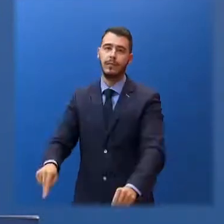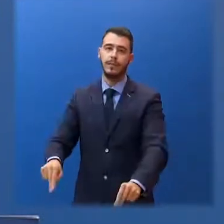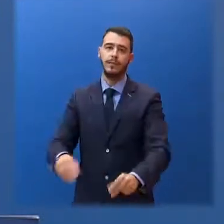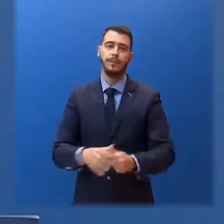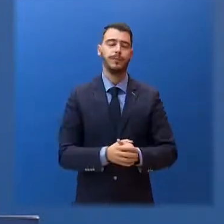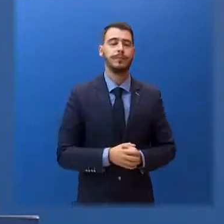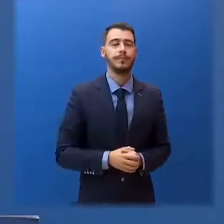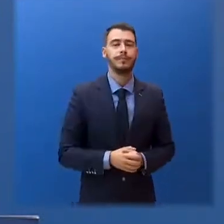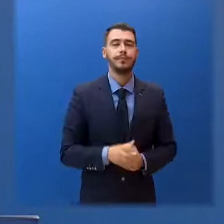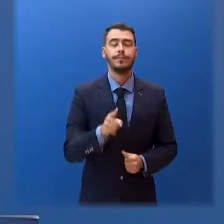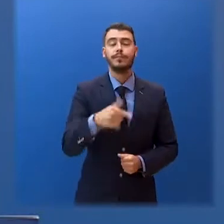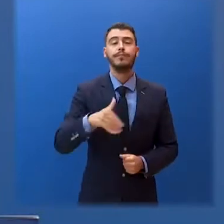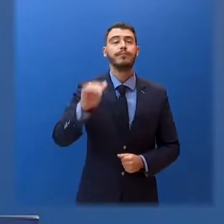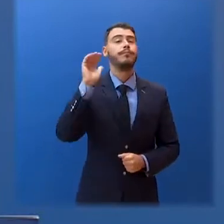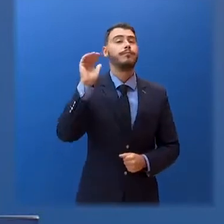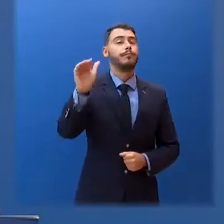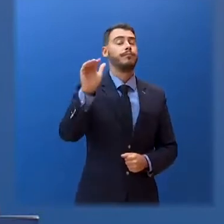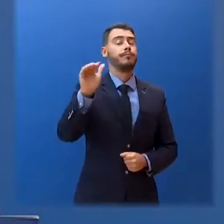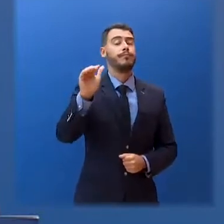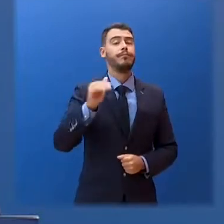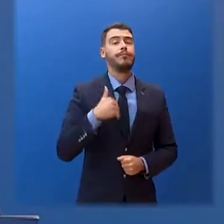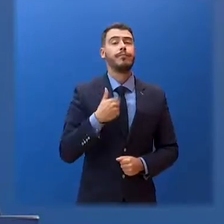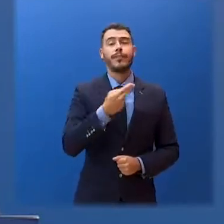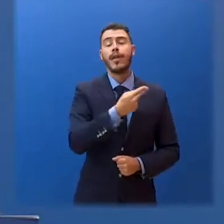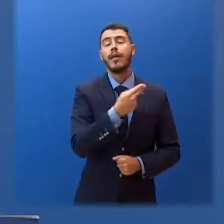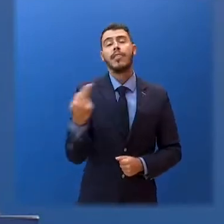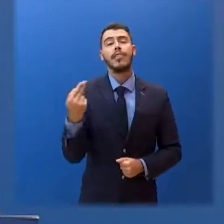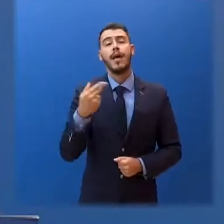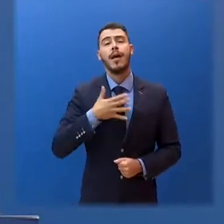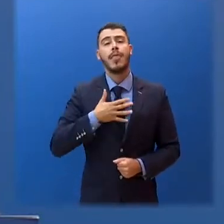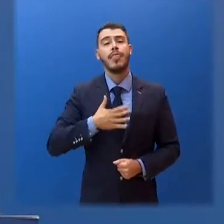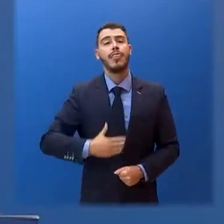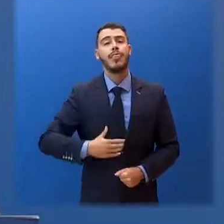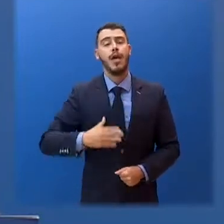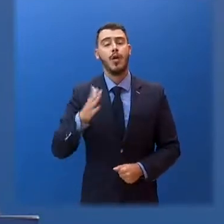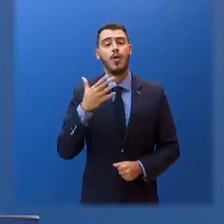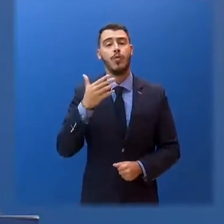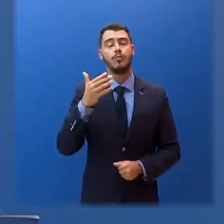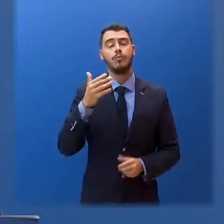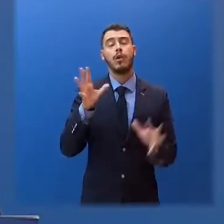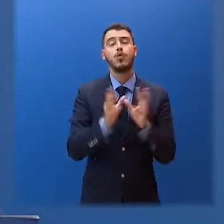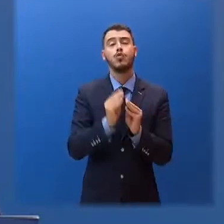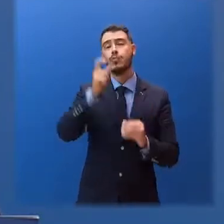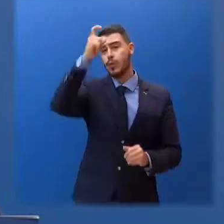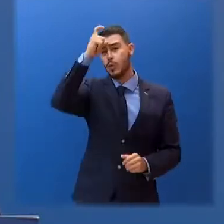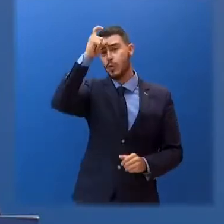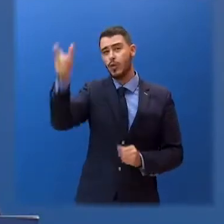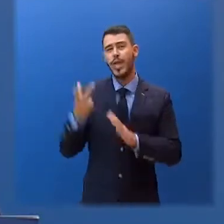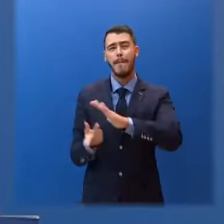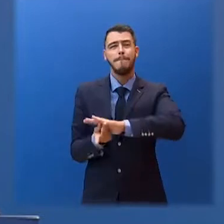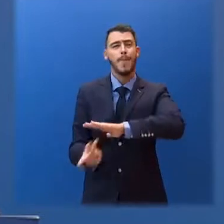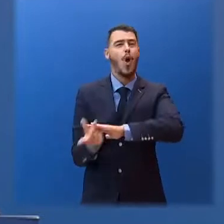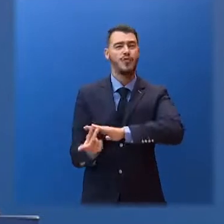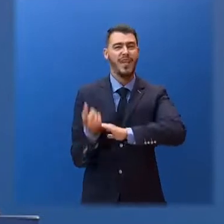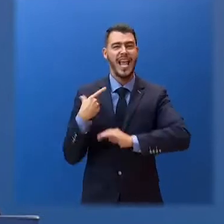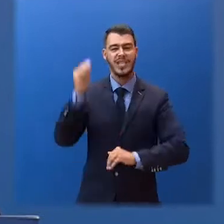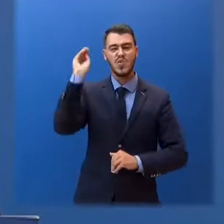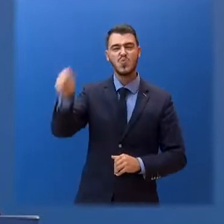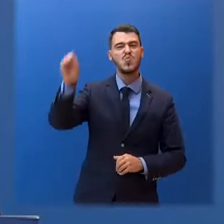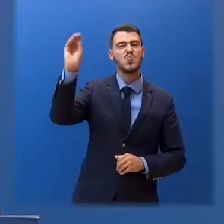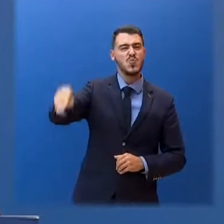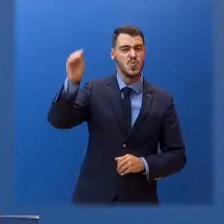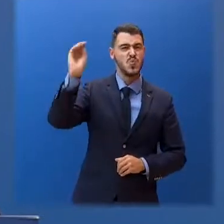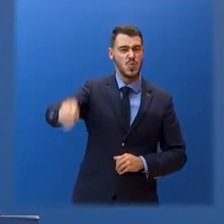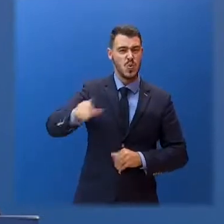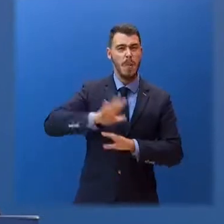Κύριε Γκρόσπε, θα ήθελα να σας ρωτήσω αν σας απασχολεί το ενδεχόμενο εργαλειοποίησης από την πλευρά της Τουρκίας του προσφυγικού μεταναστευτικού, με το βλέμμα στραμμένο πάντα